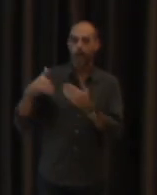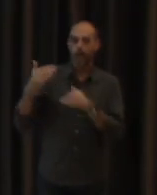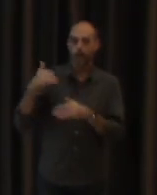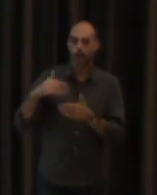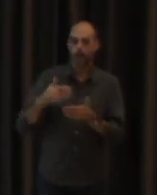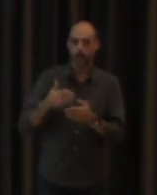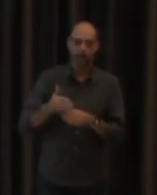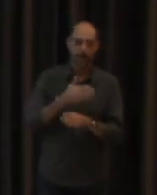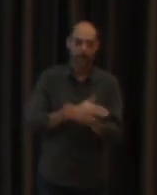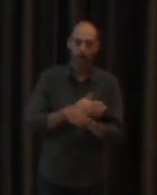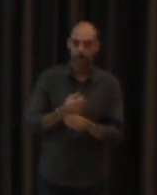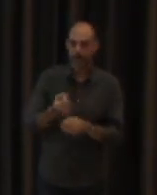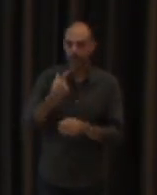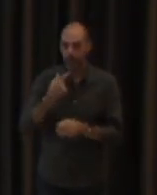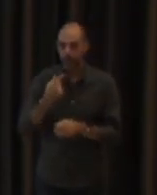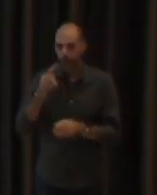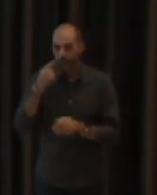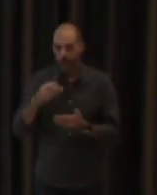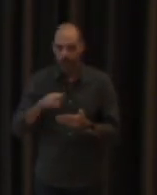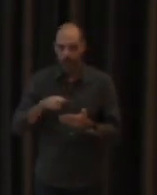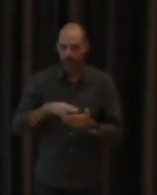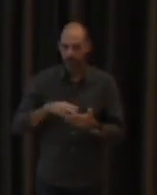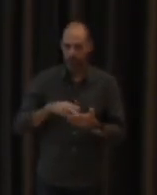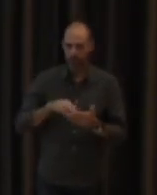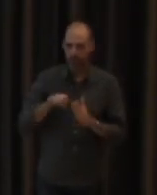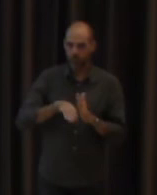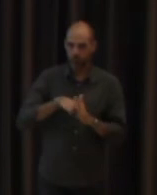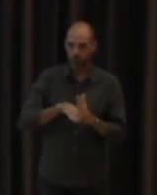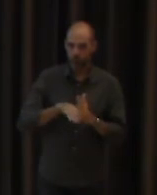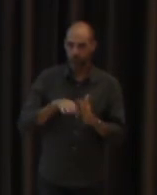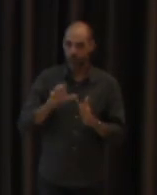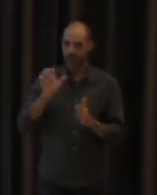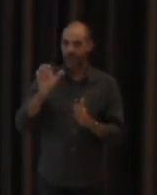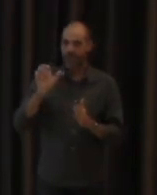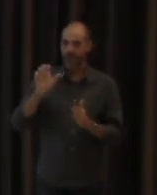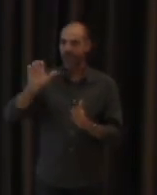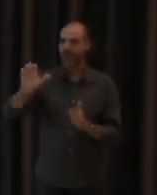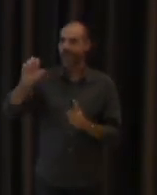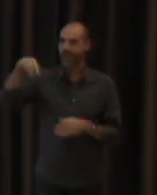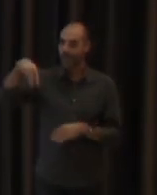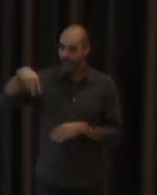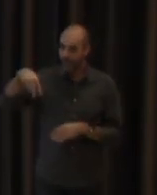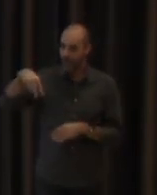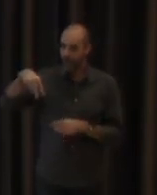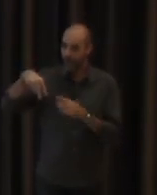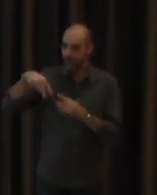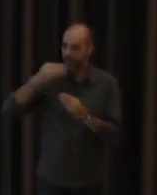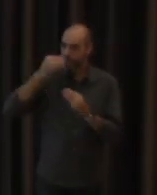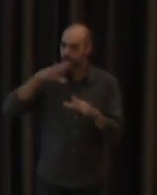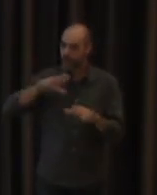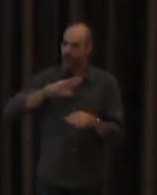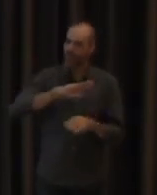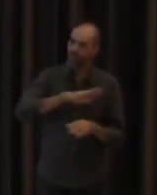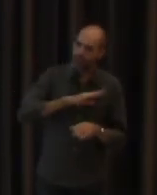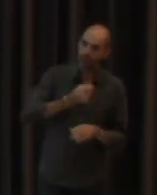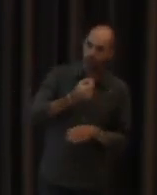llegiu-ne les instruccions. L'en, aquesta és una frase que surt sovint en els anuncis, l'en representa del